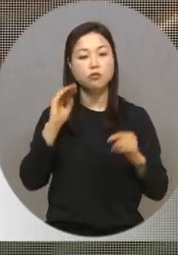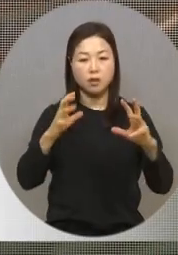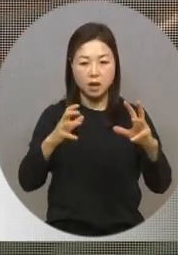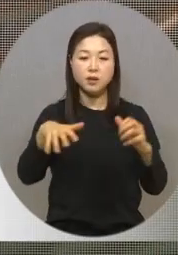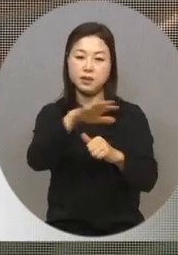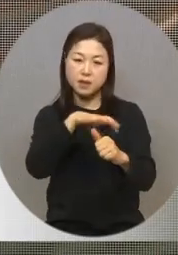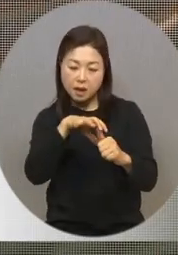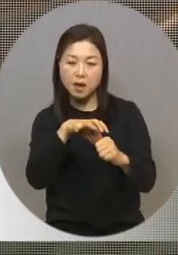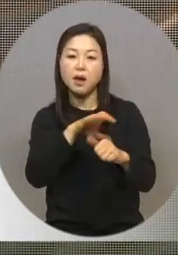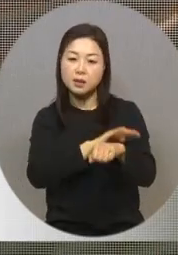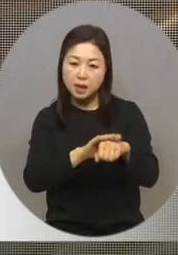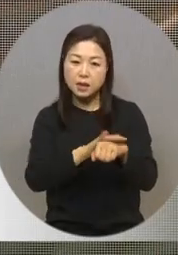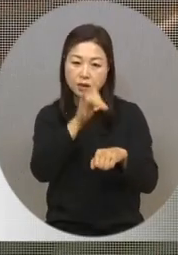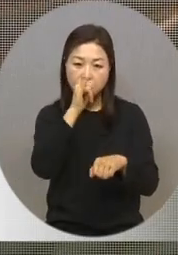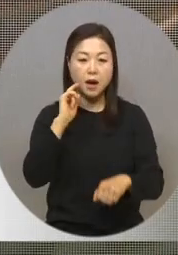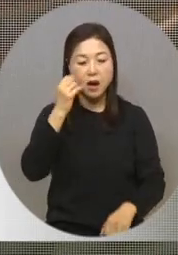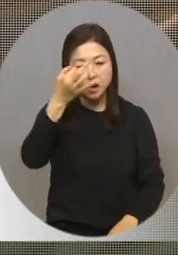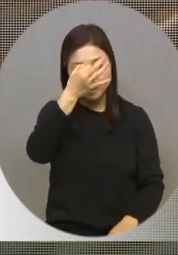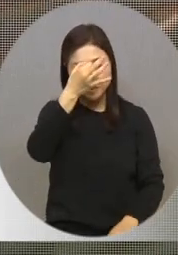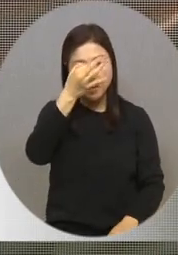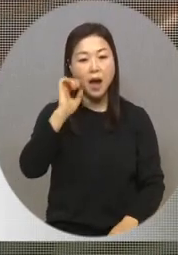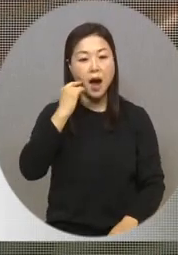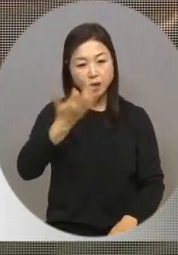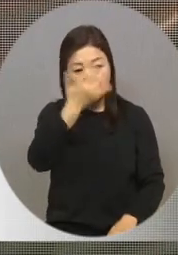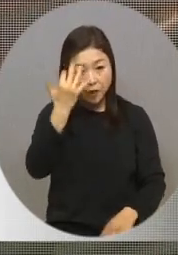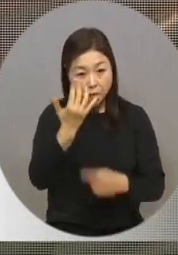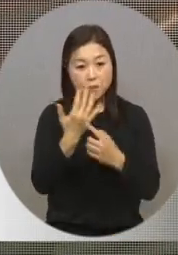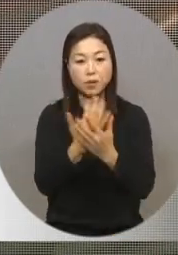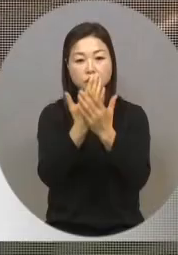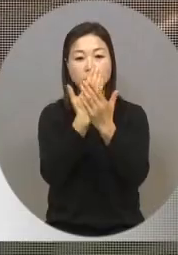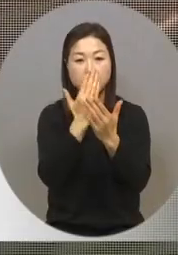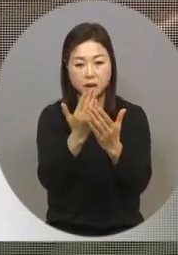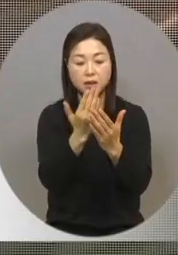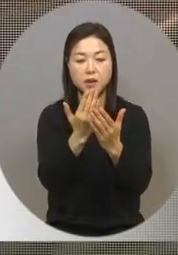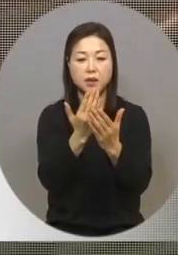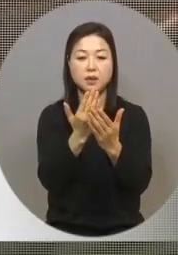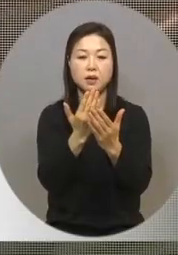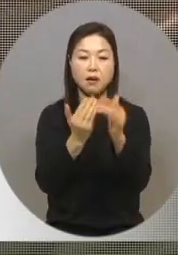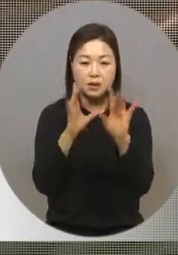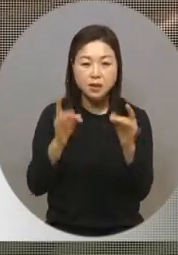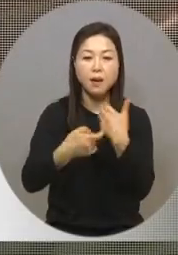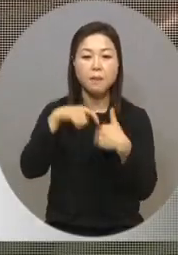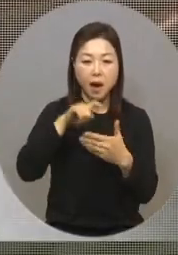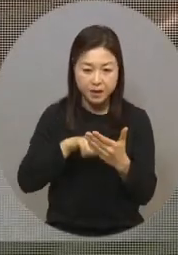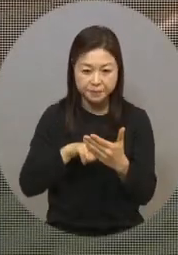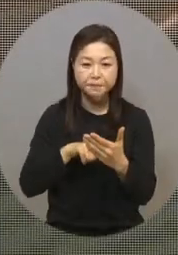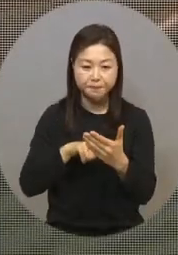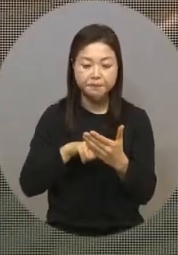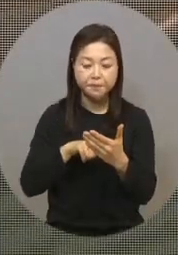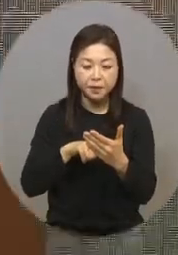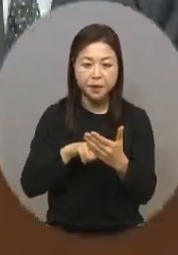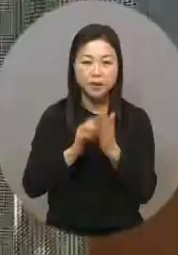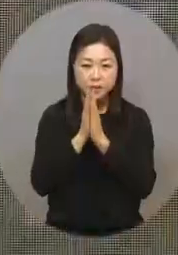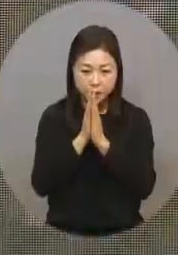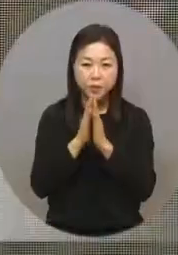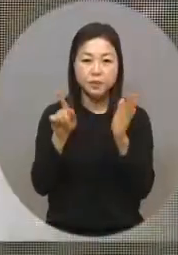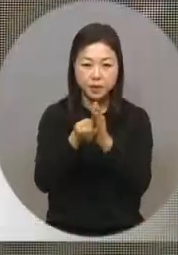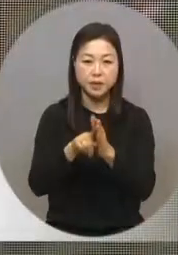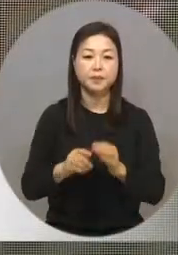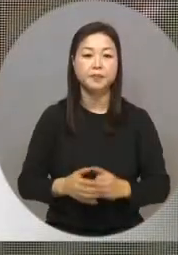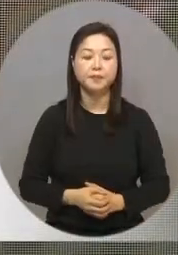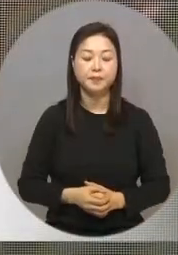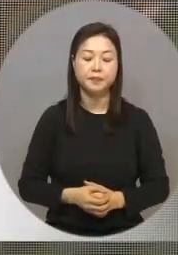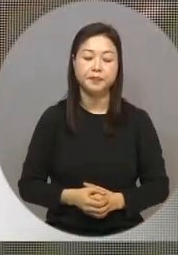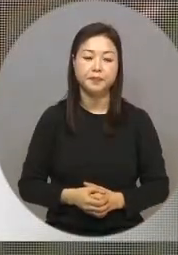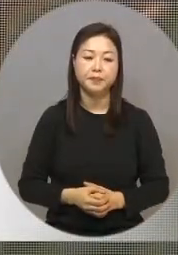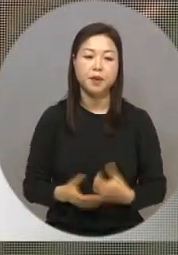있기를 간절하고 마음이 어리는 이런 마음으로 빌고 또 굳게 믿겠습니다.